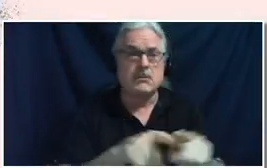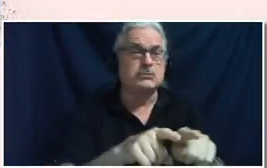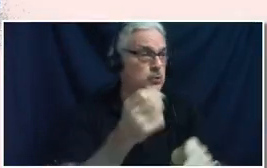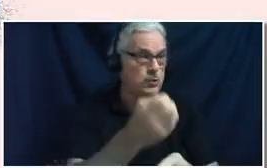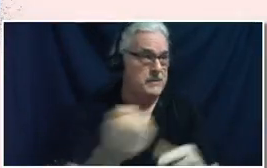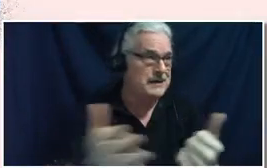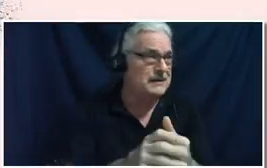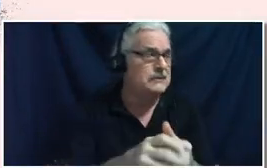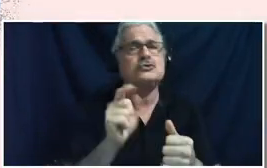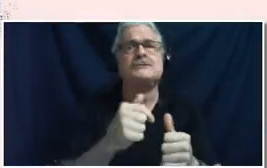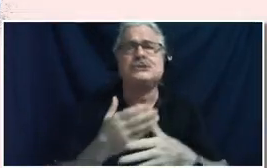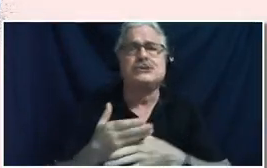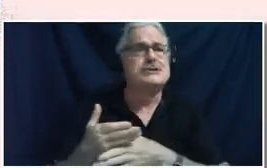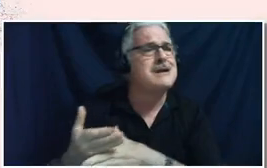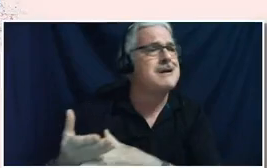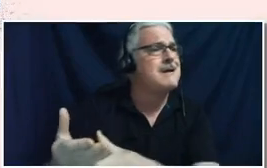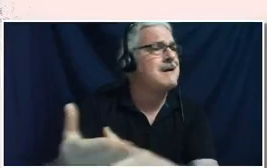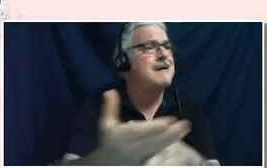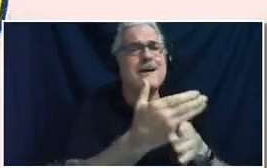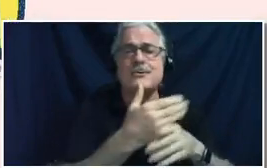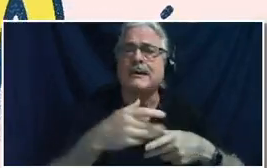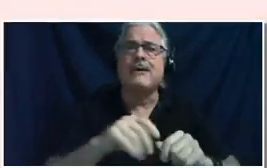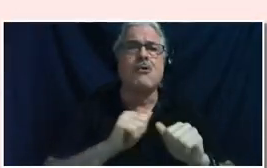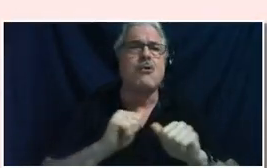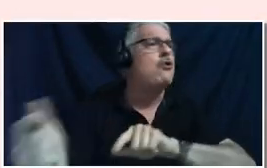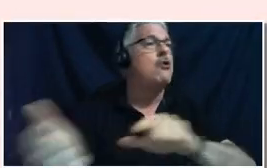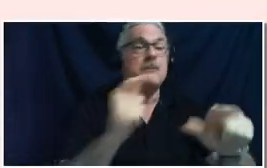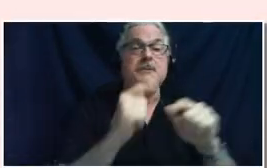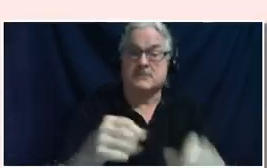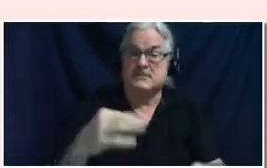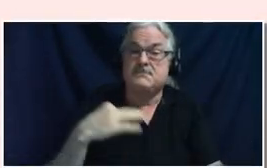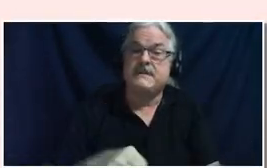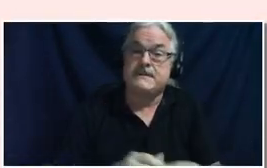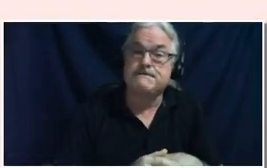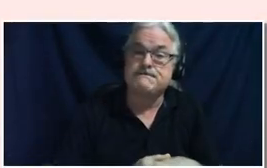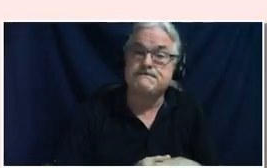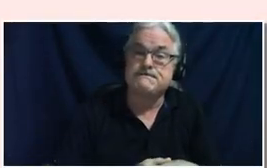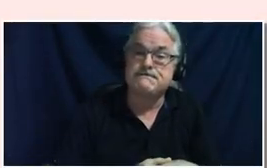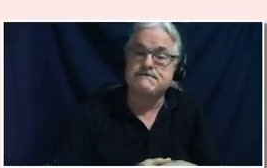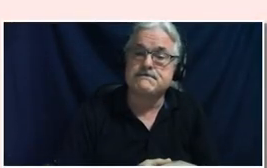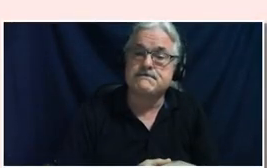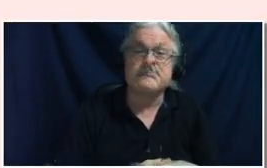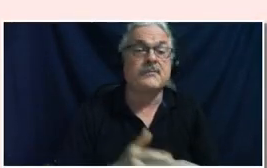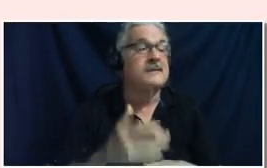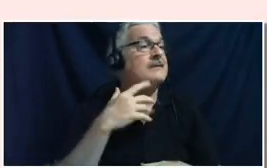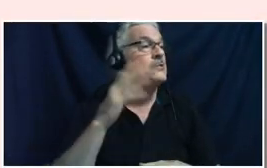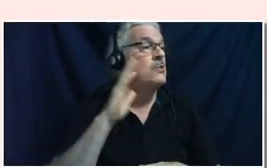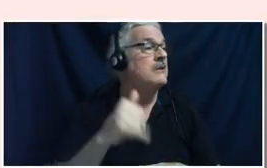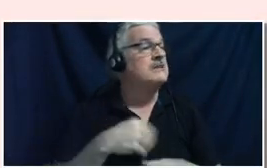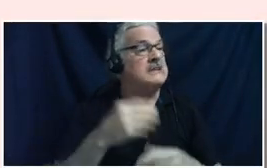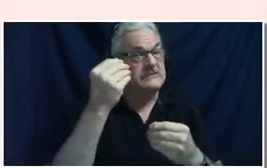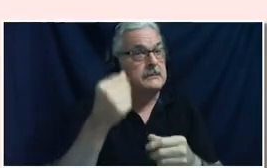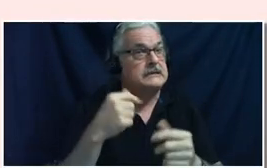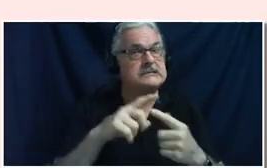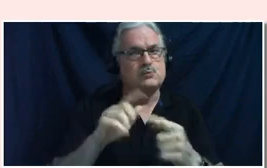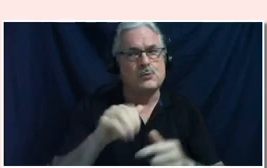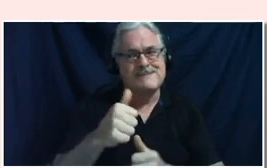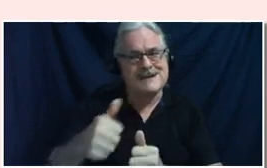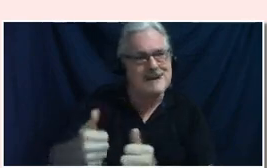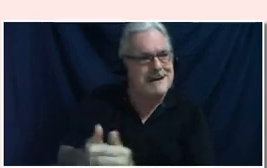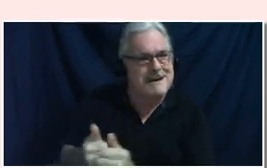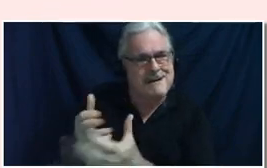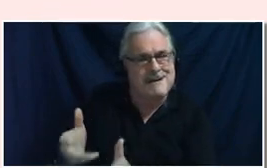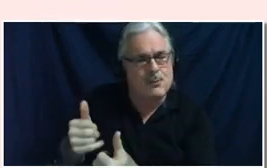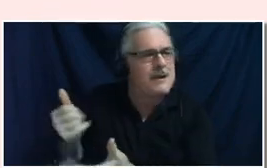afin que tous puissent en bénéficier. De meilleures données nous aiderait à mieux cibler ceux qui sont laissés pour compte.